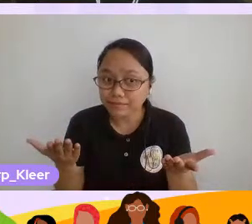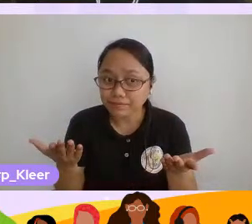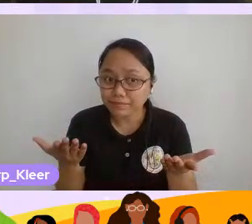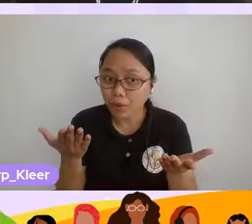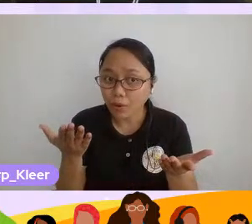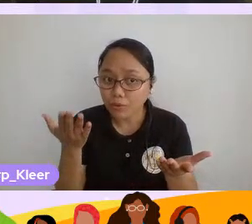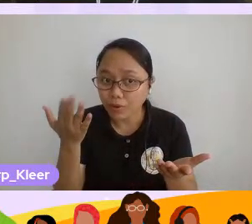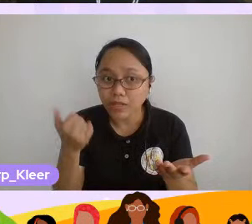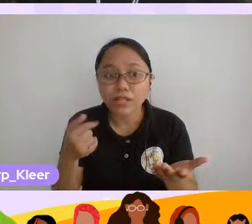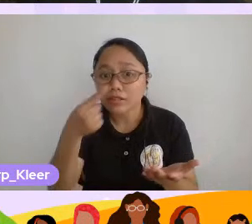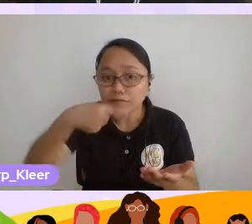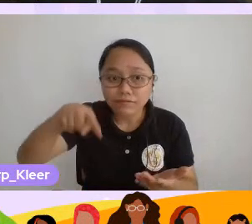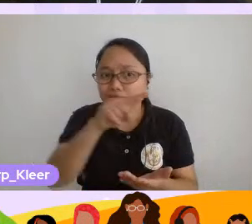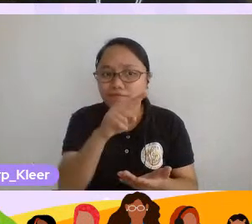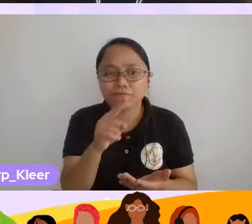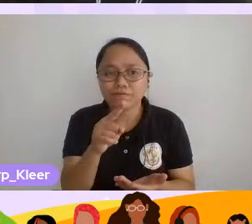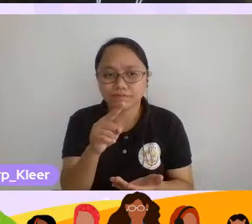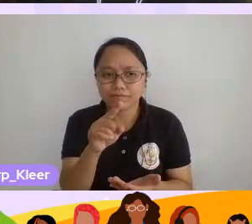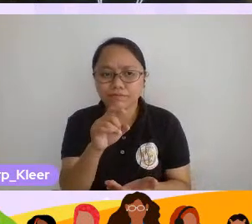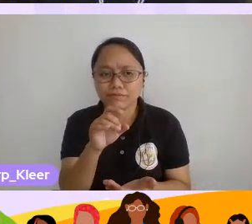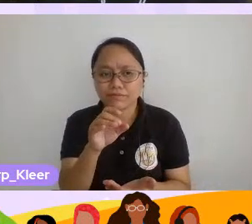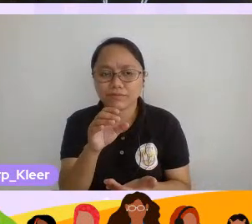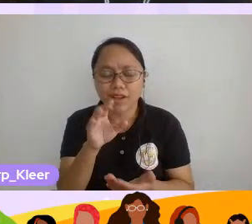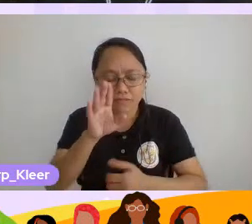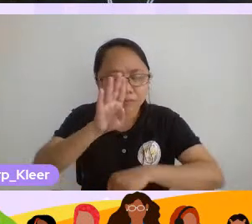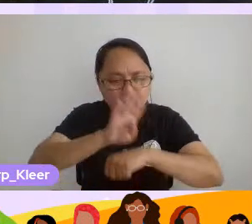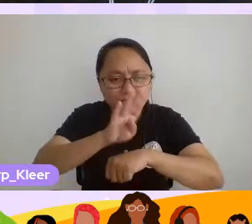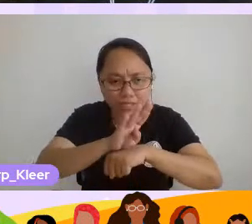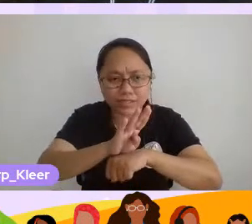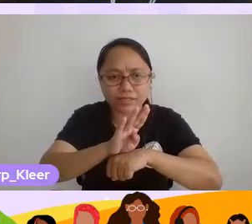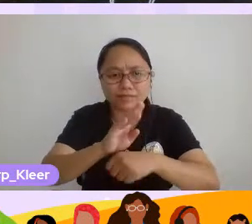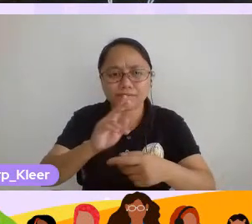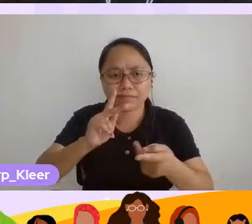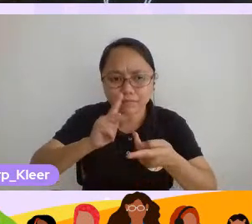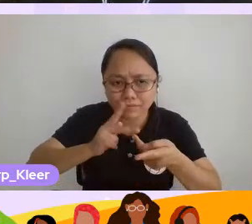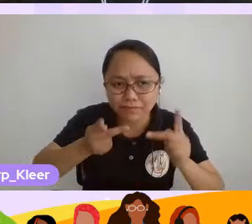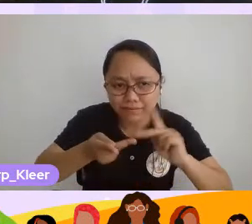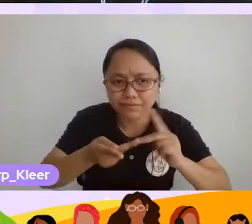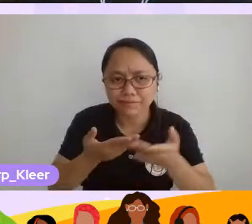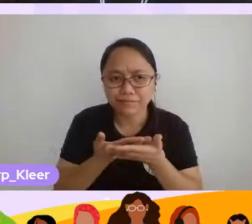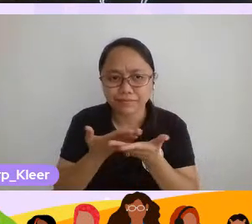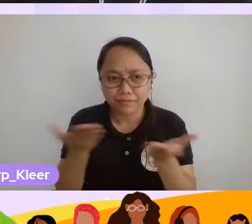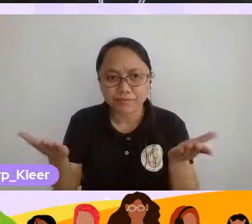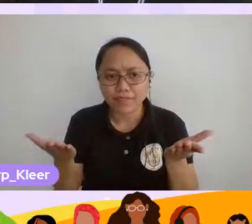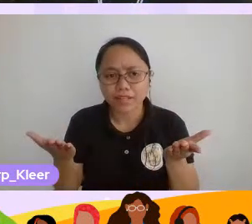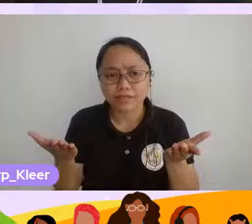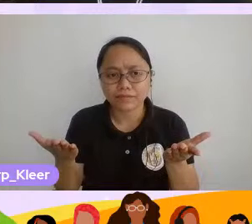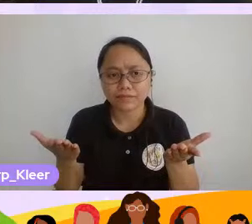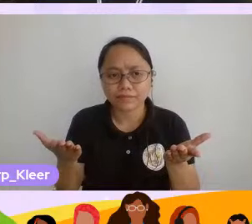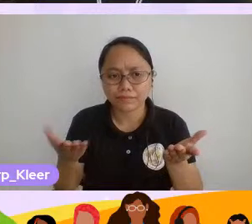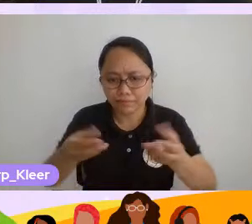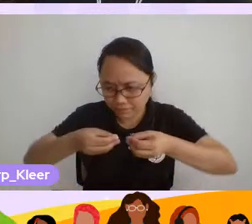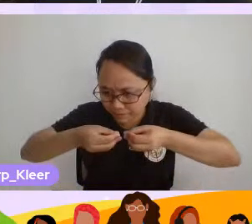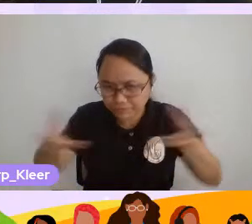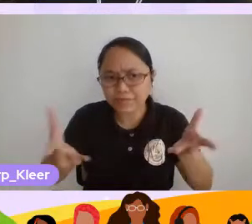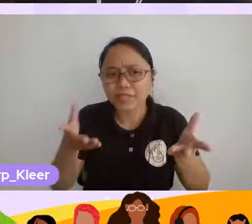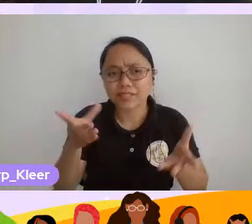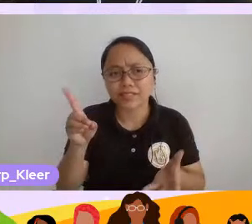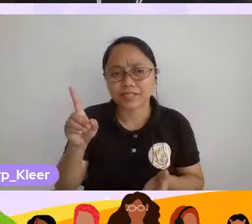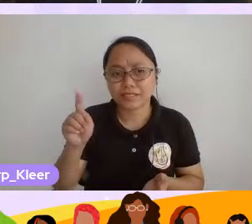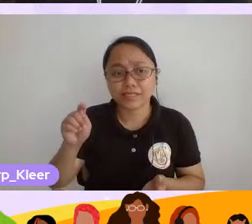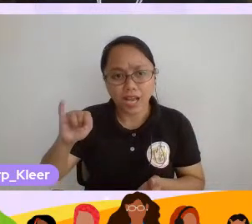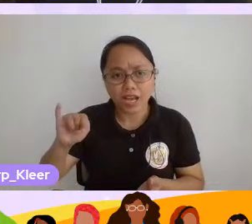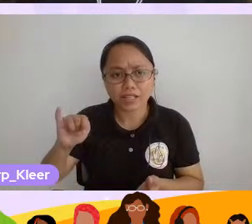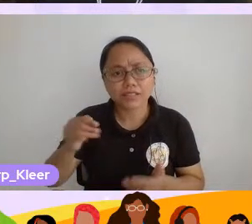champion business. Sabi ko nga po kanina, at yan po ay talaga pong pinapamahagi po ng DTI through the leadership